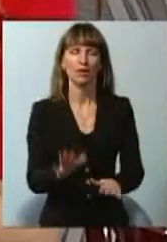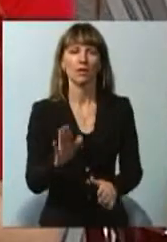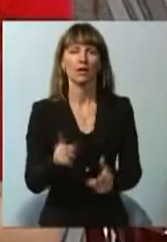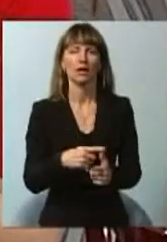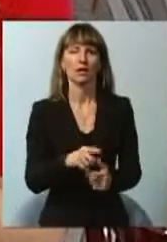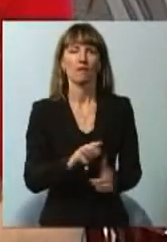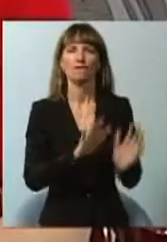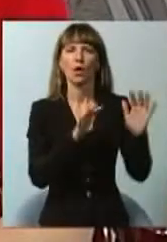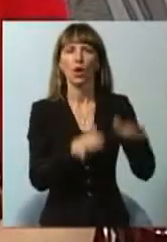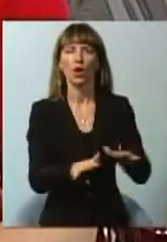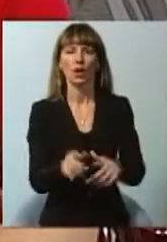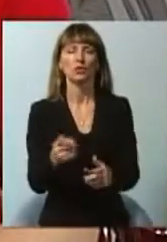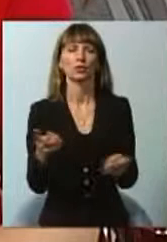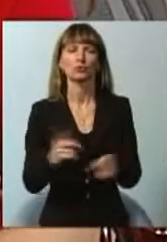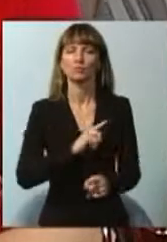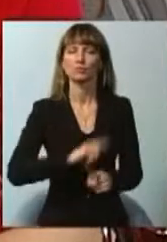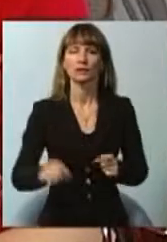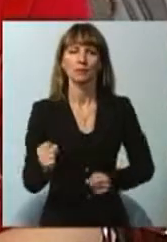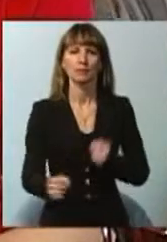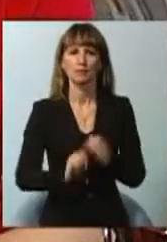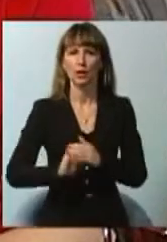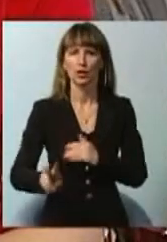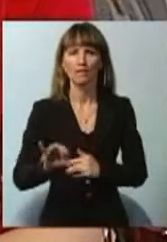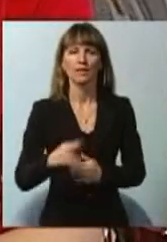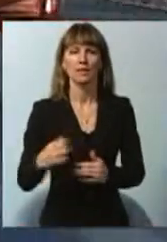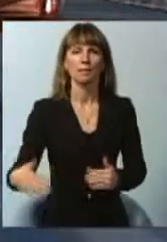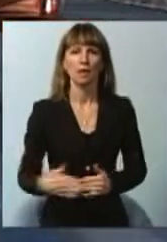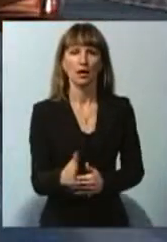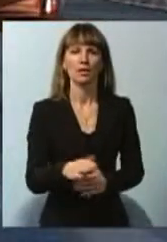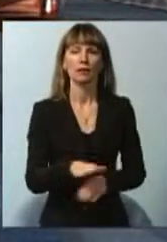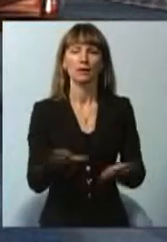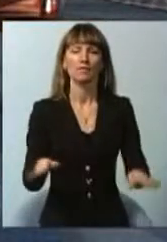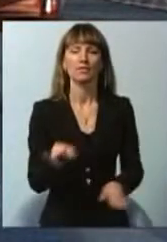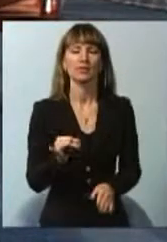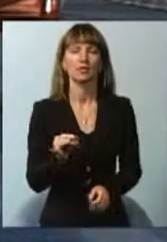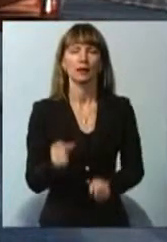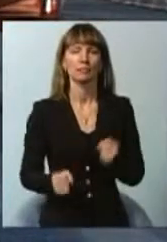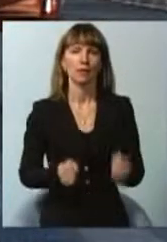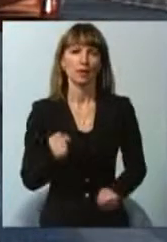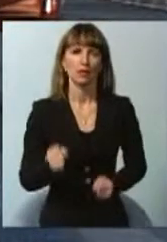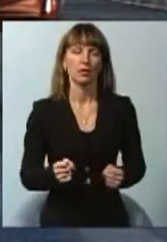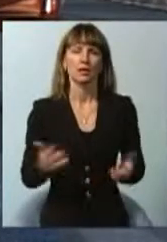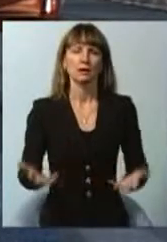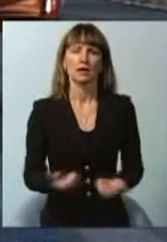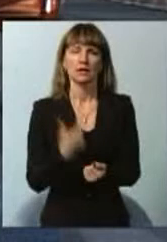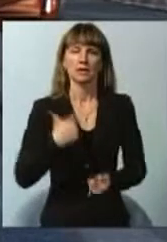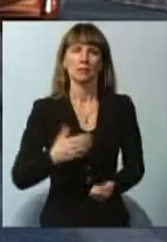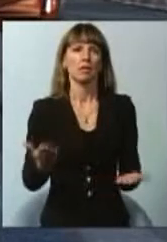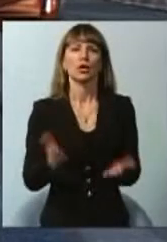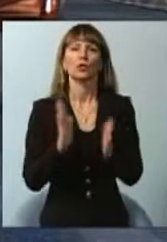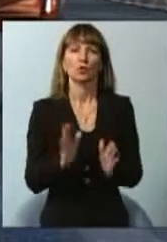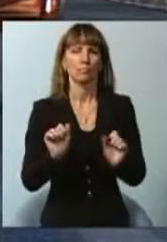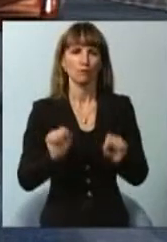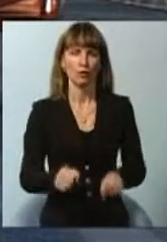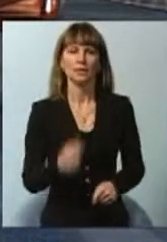океані, то треба чим дужче тікати якнайдалі від берега. Пливти та тікати. Пливти, тікати, рятуватися як тільки